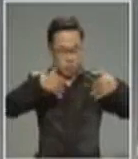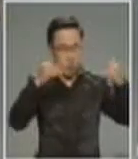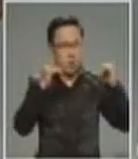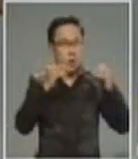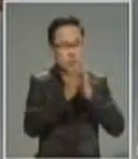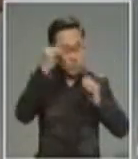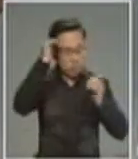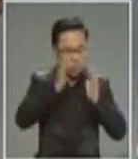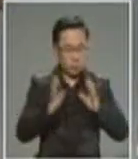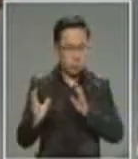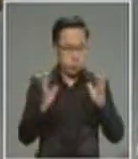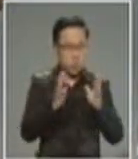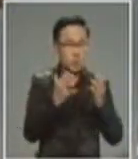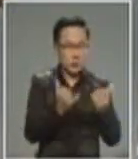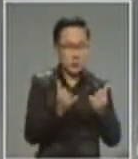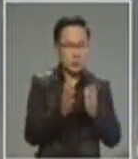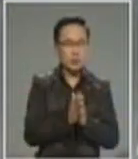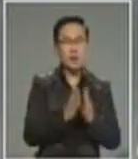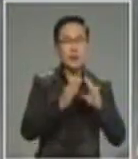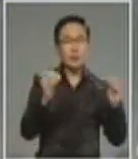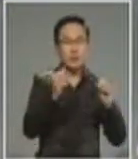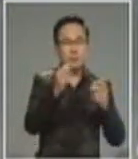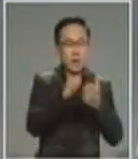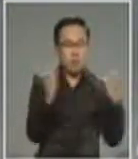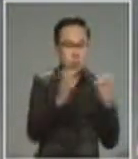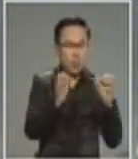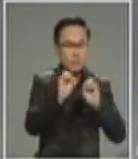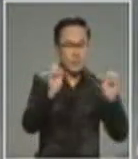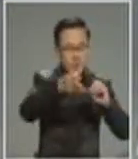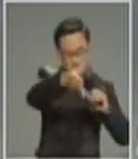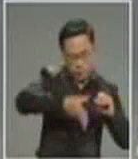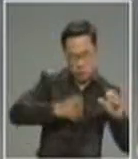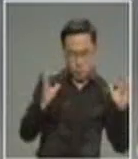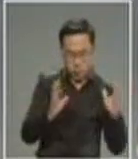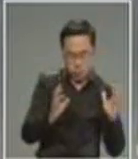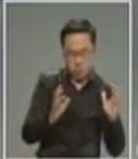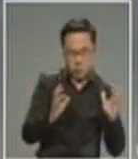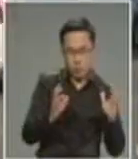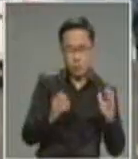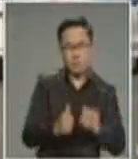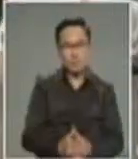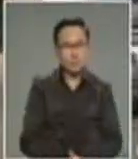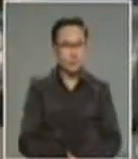บรรยากาศโดยรวมณขณะนี้ก็ยังคงเป็นไปด้วยดีครับไม่มีการประทะใดๆเกิดขึ้นทั้งสิ้น